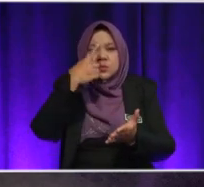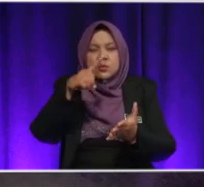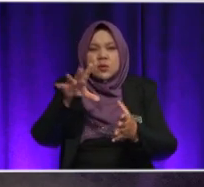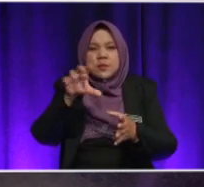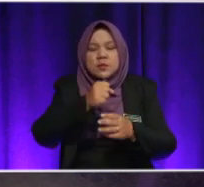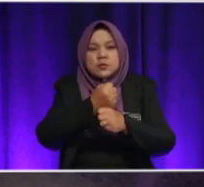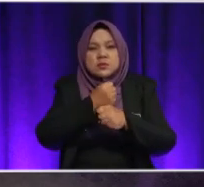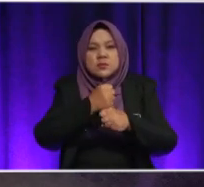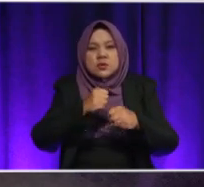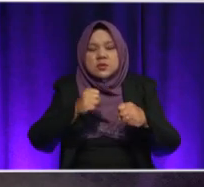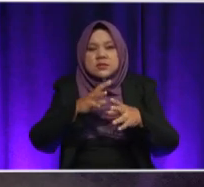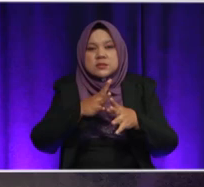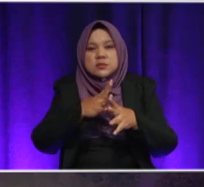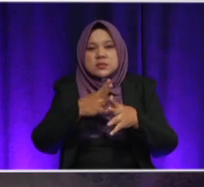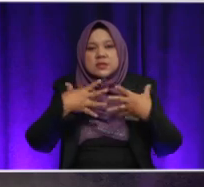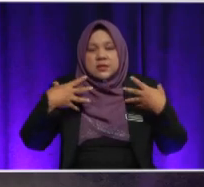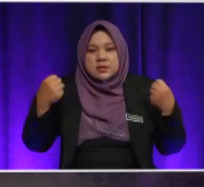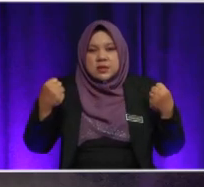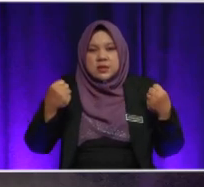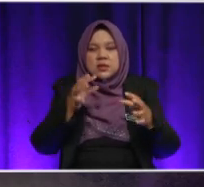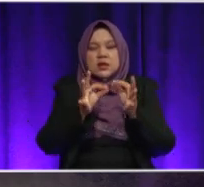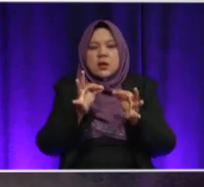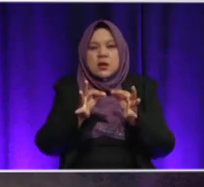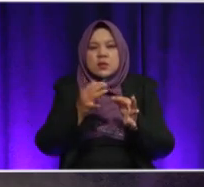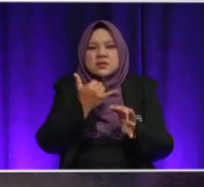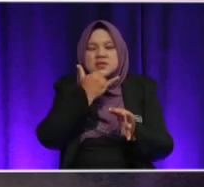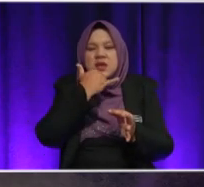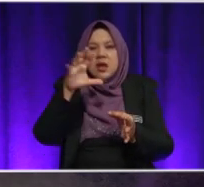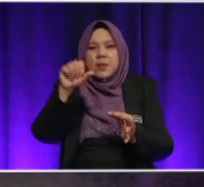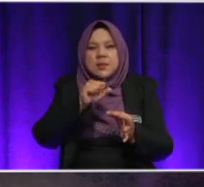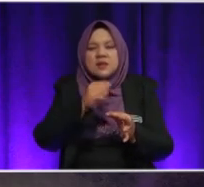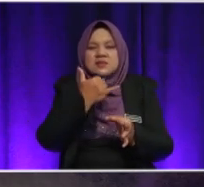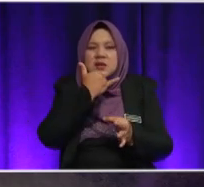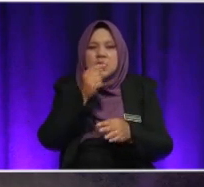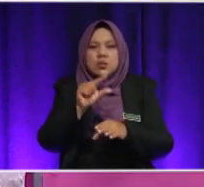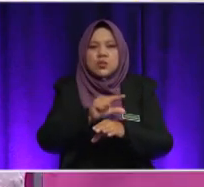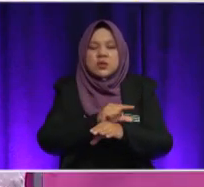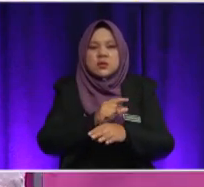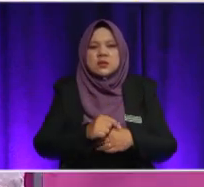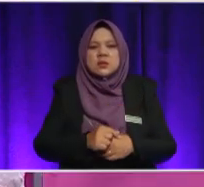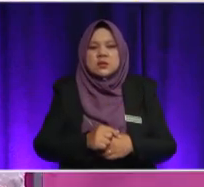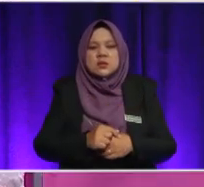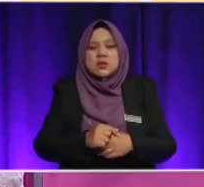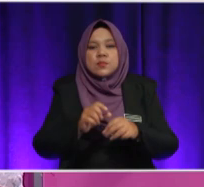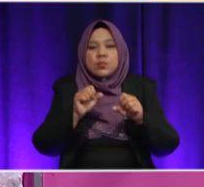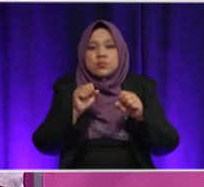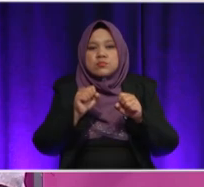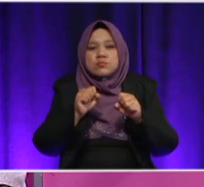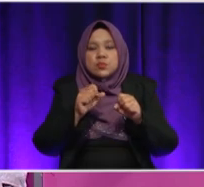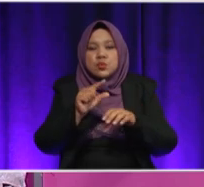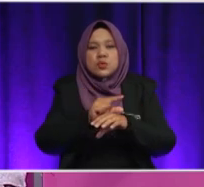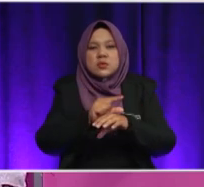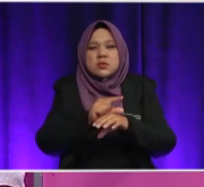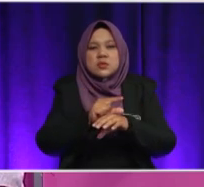penyakit jika kita tersalah ambil kita salah guna sepatunya untuk sembuhkan penyakit tapi kita gunakan untuk